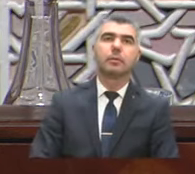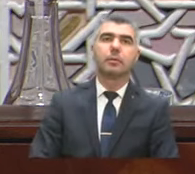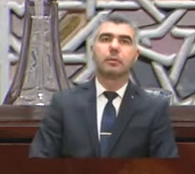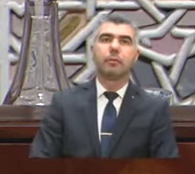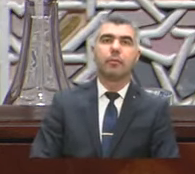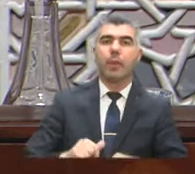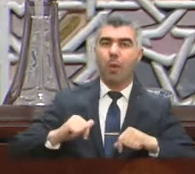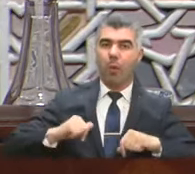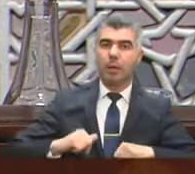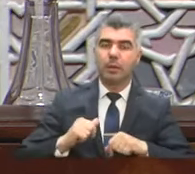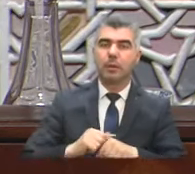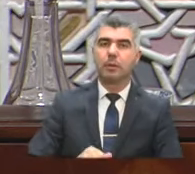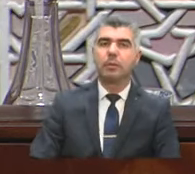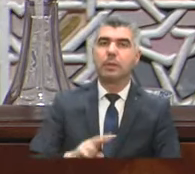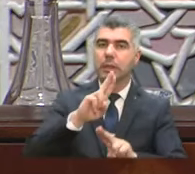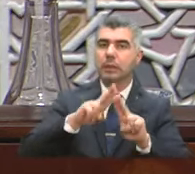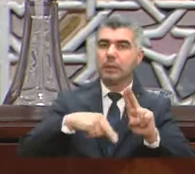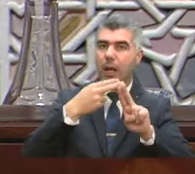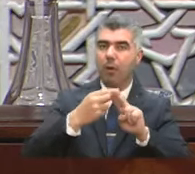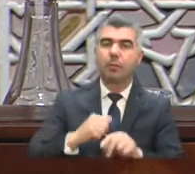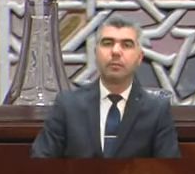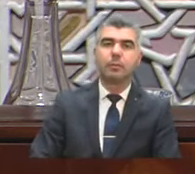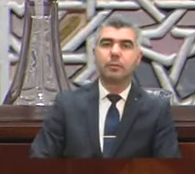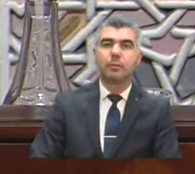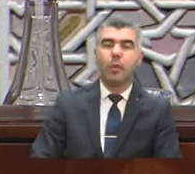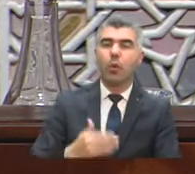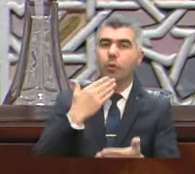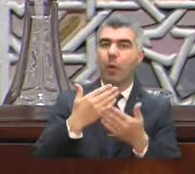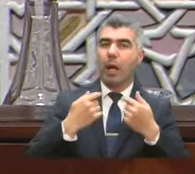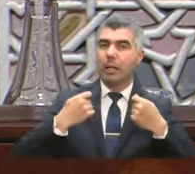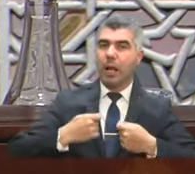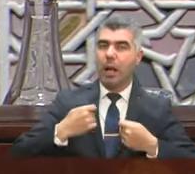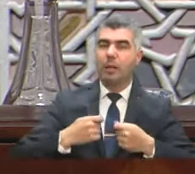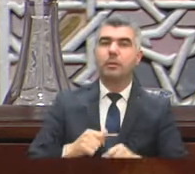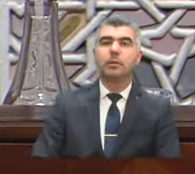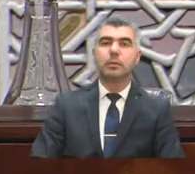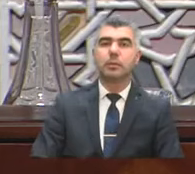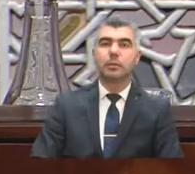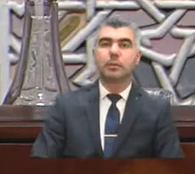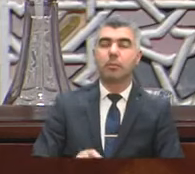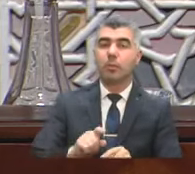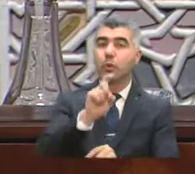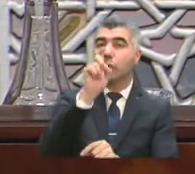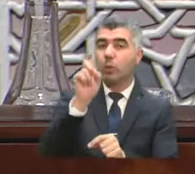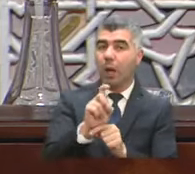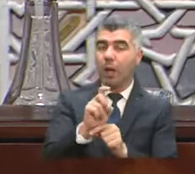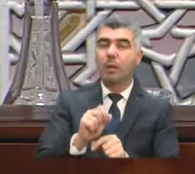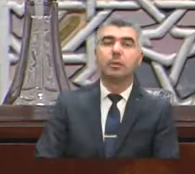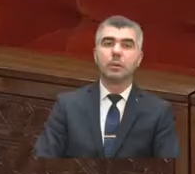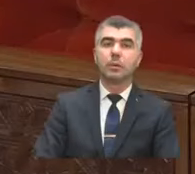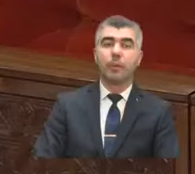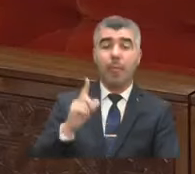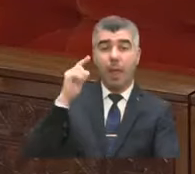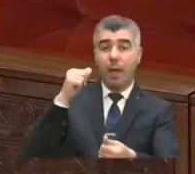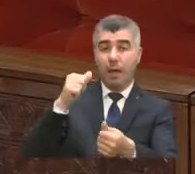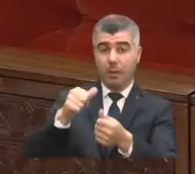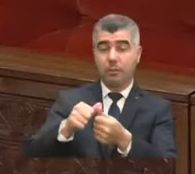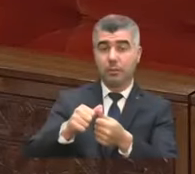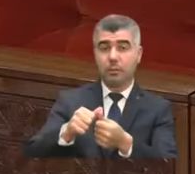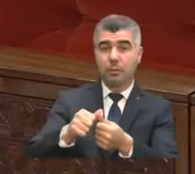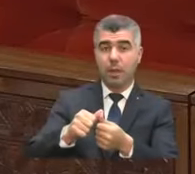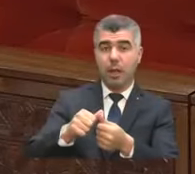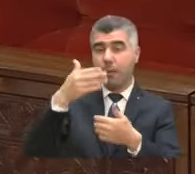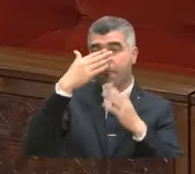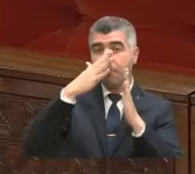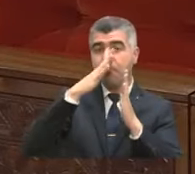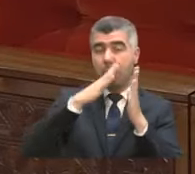تفضل سيد الوزير. شكرا السيدة الرئيسة، شكرا السيد النائب المحترم على هذا السؤال. بغيت نذكر أن بلادنا